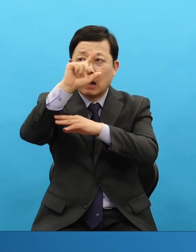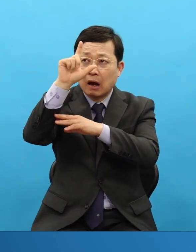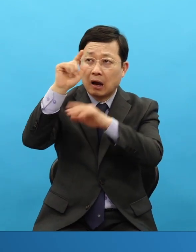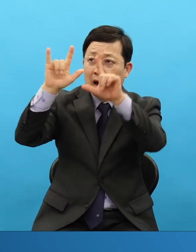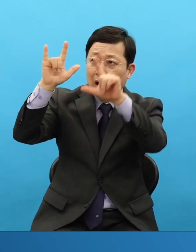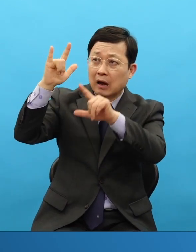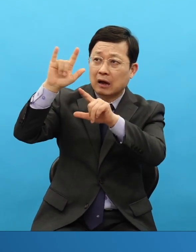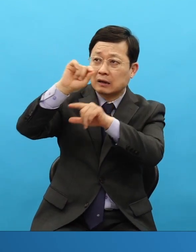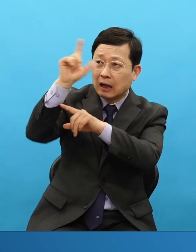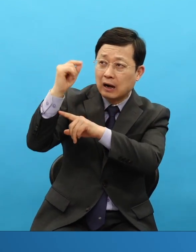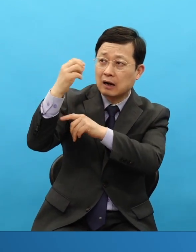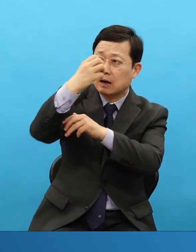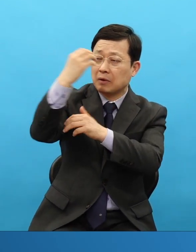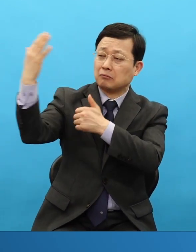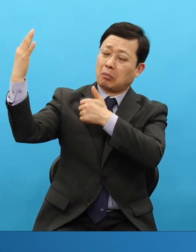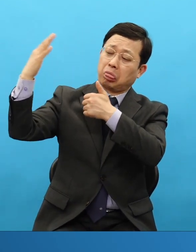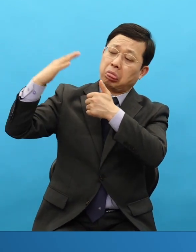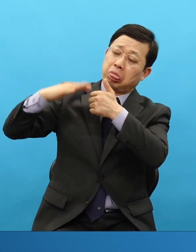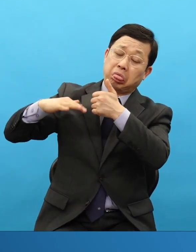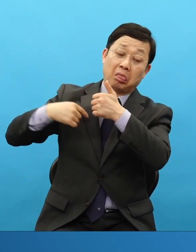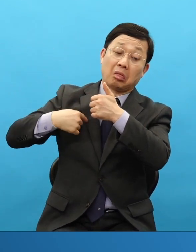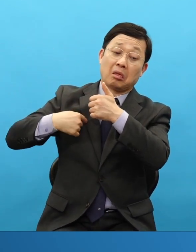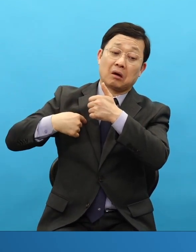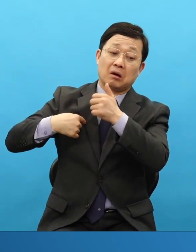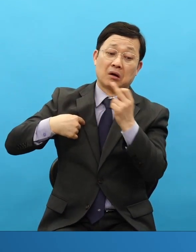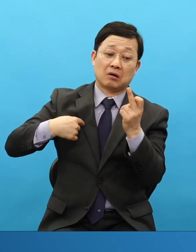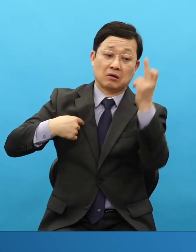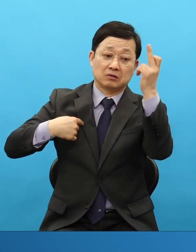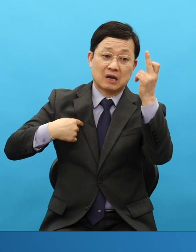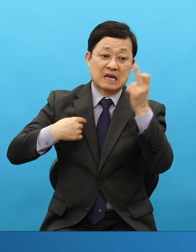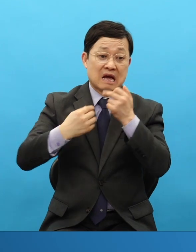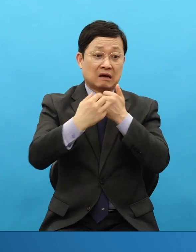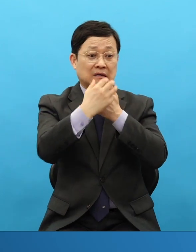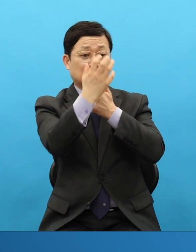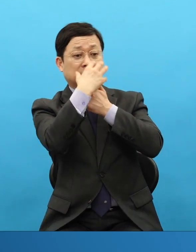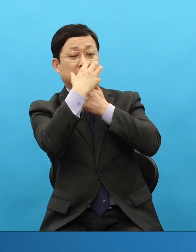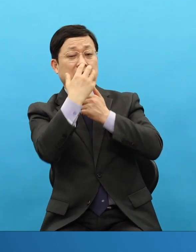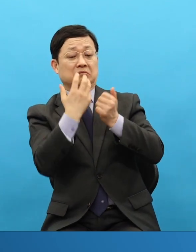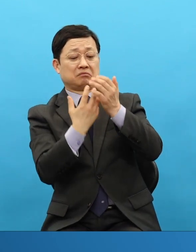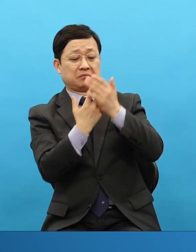me. 형들이 화를 냈어요. His brothers became angry. 그런데